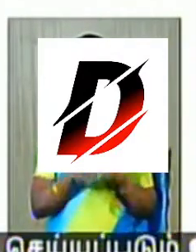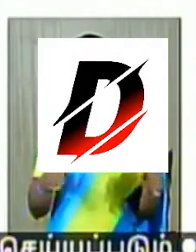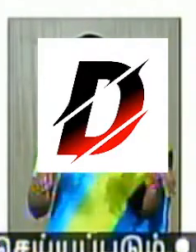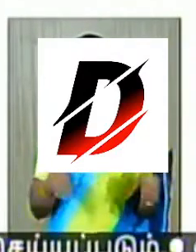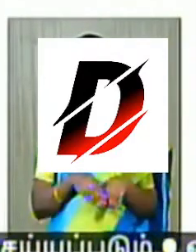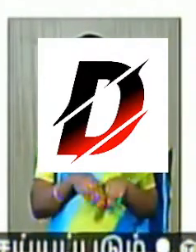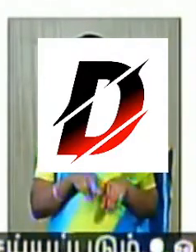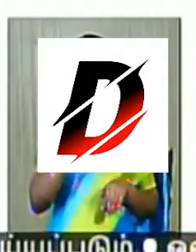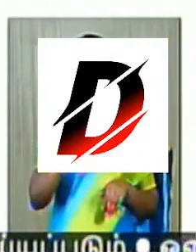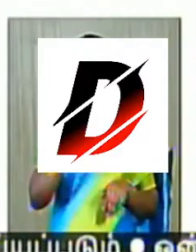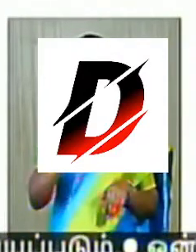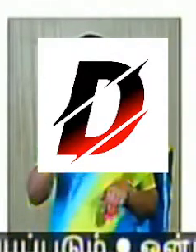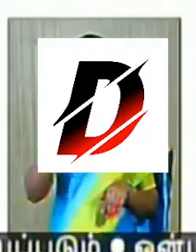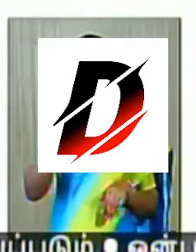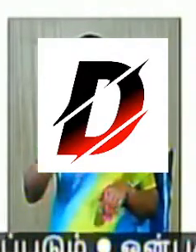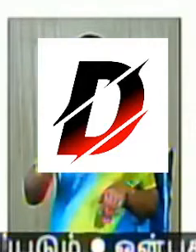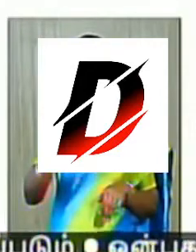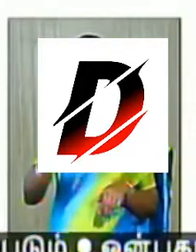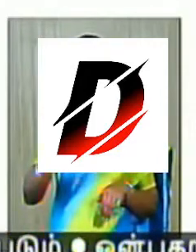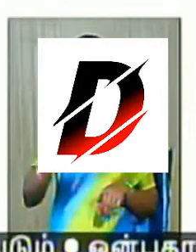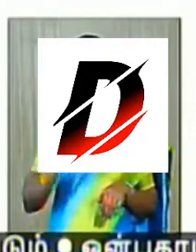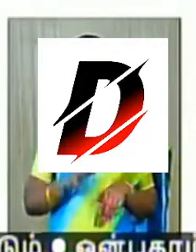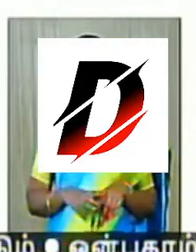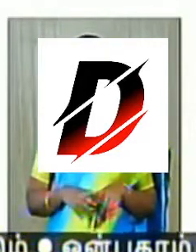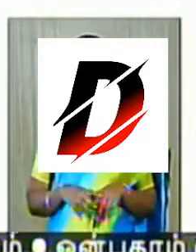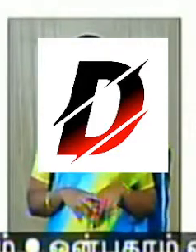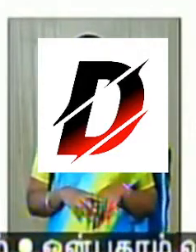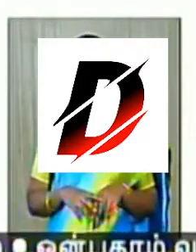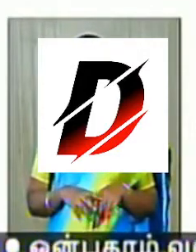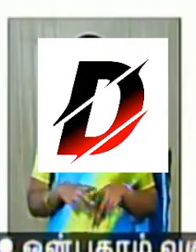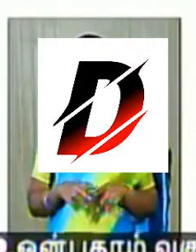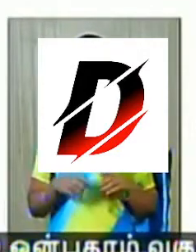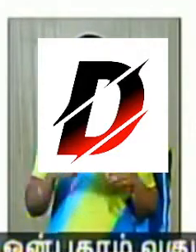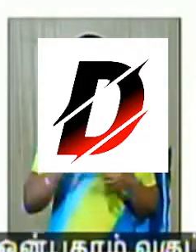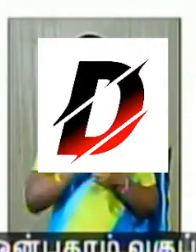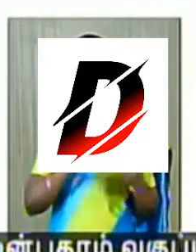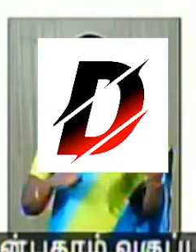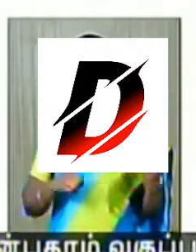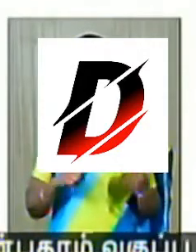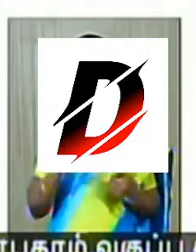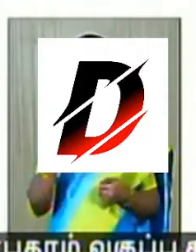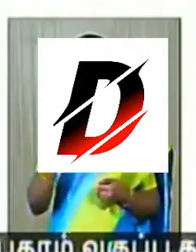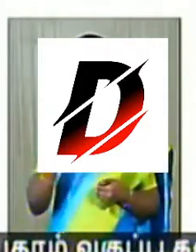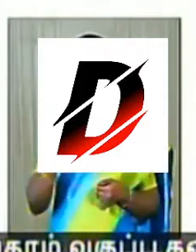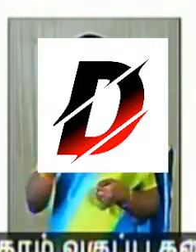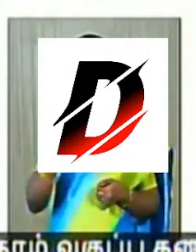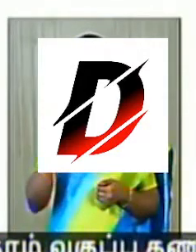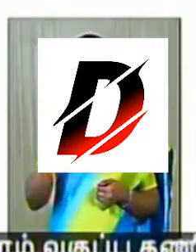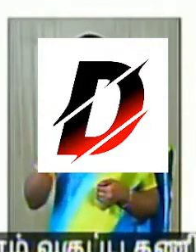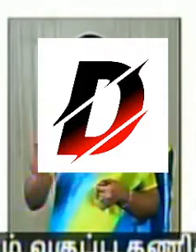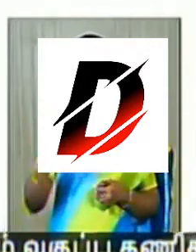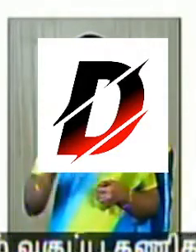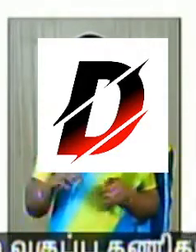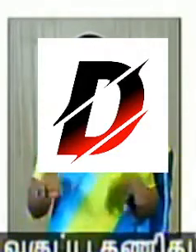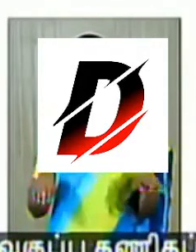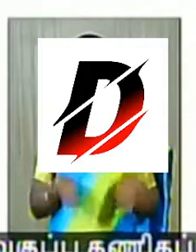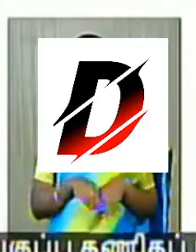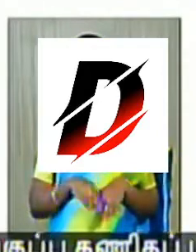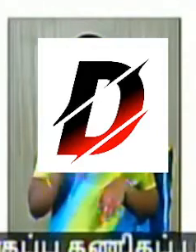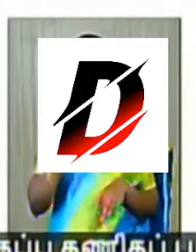29 அடுத்த நம்பர் என்ன உங்களுக்கு மைனஸ் 27 29 ஈஸியாக கழிக்கலாமே ரெண்டு தானே